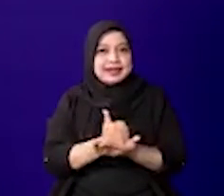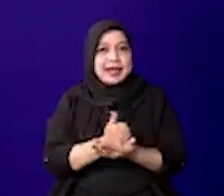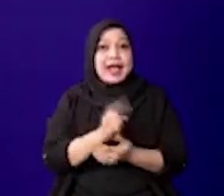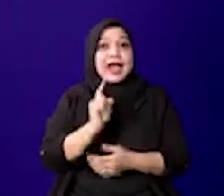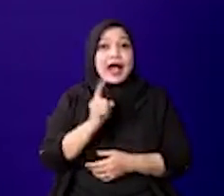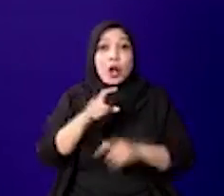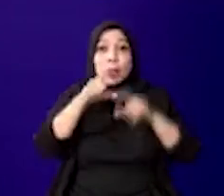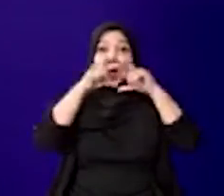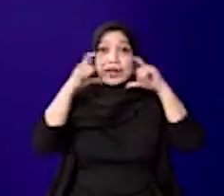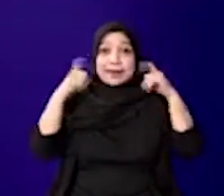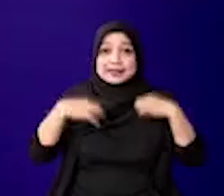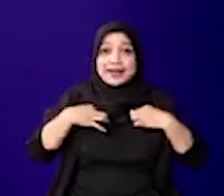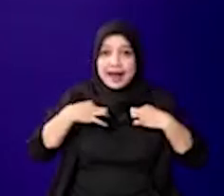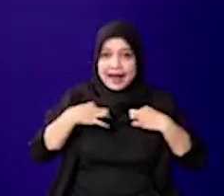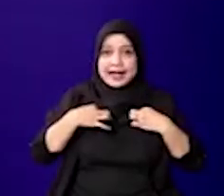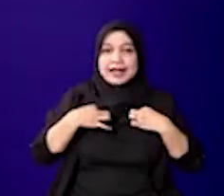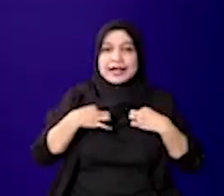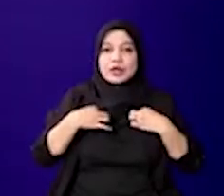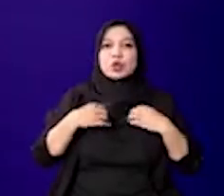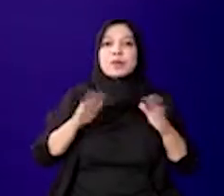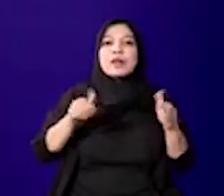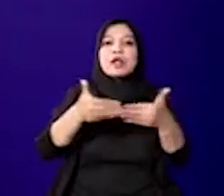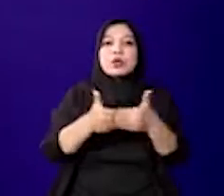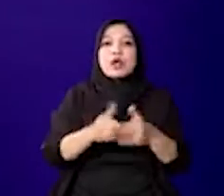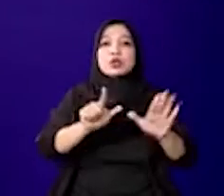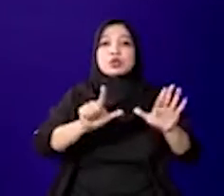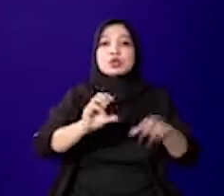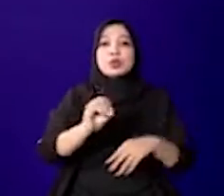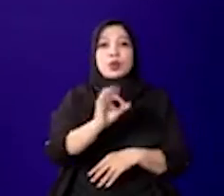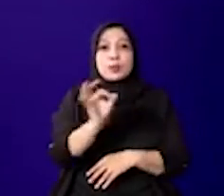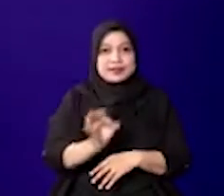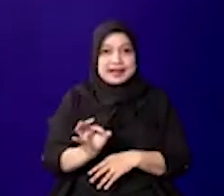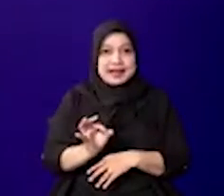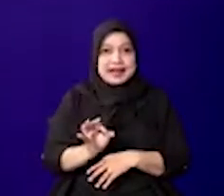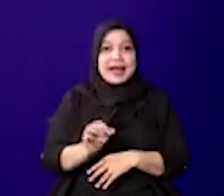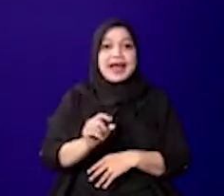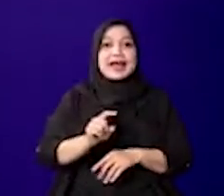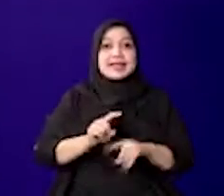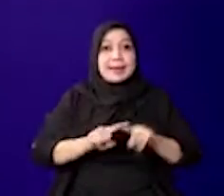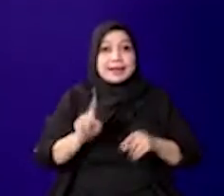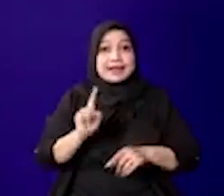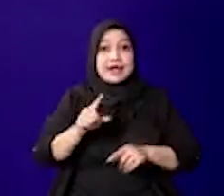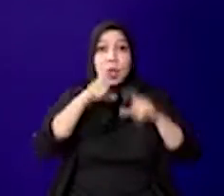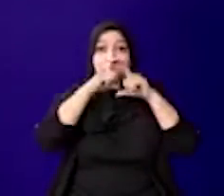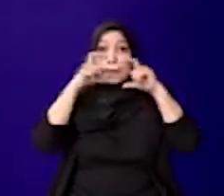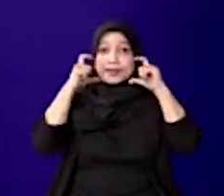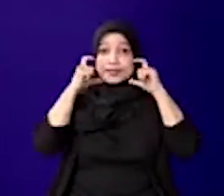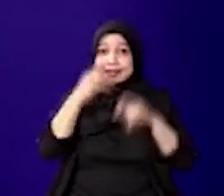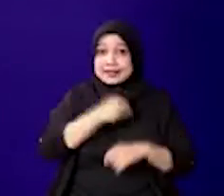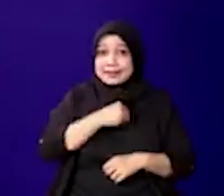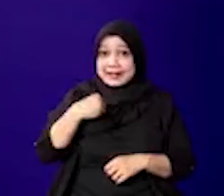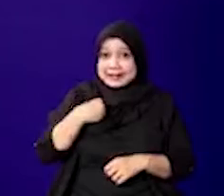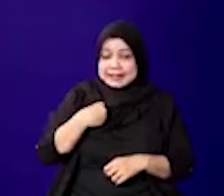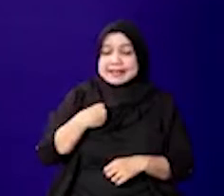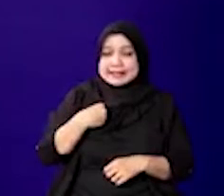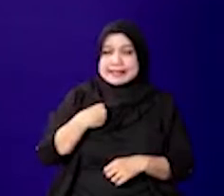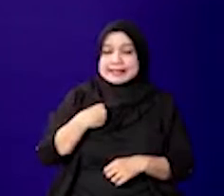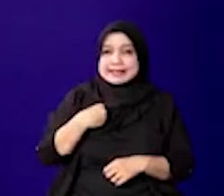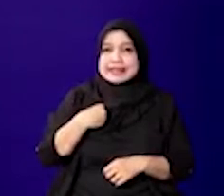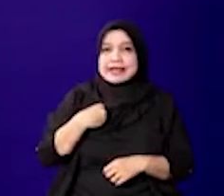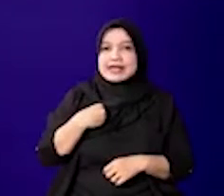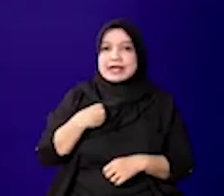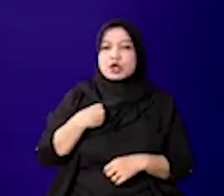perlindungan 70% begitu kalau masker bedah seperti sekarang yang saya pakai dengan semua pakai ini